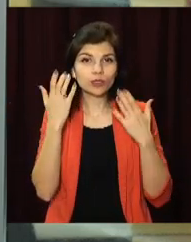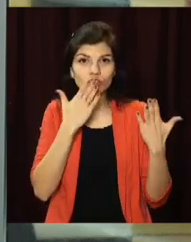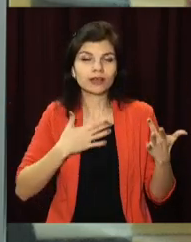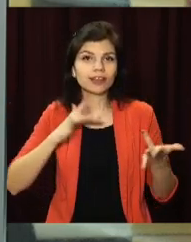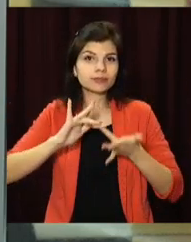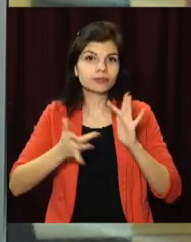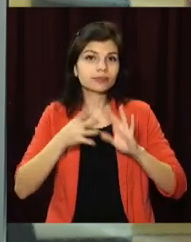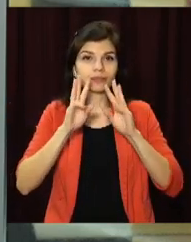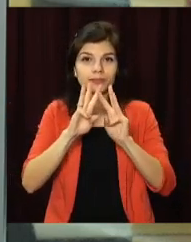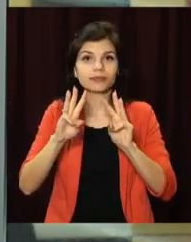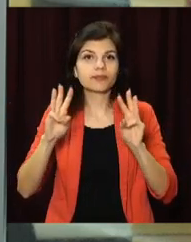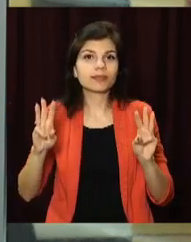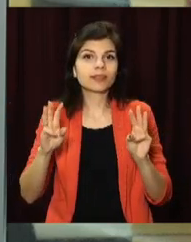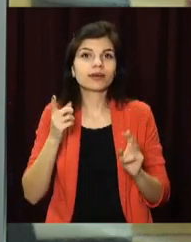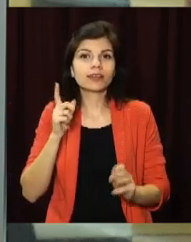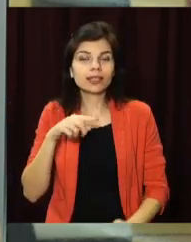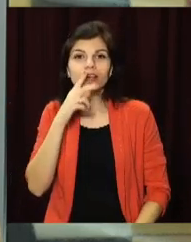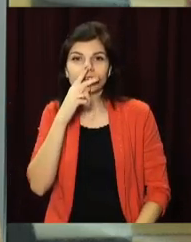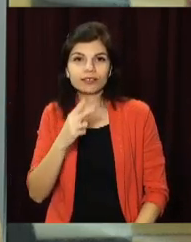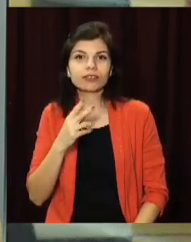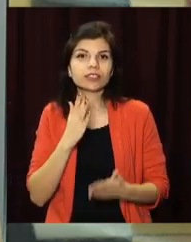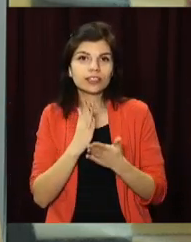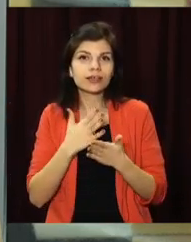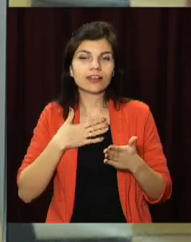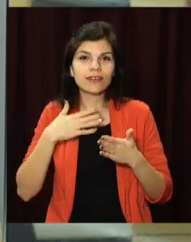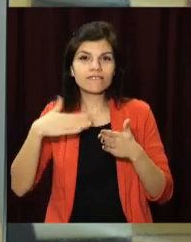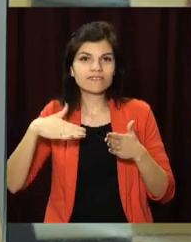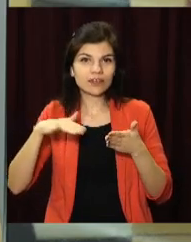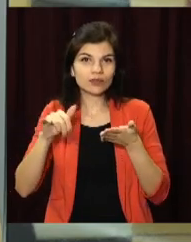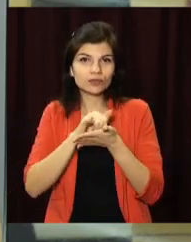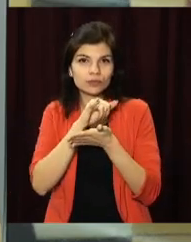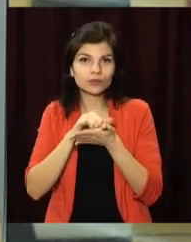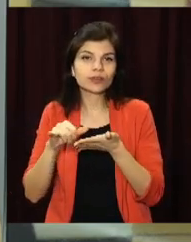сайті opentv.media. Дивіться сюжети в соціальних